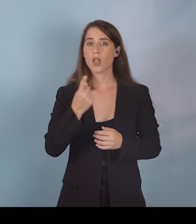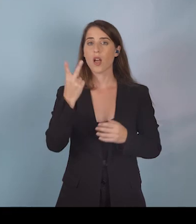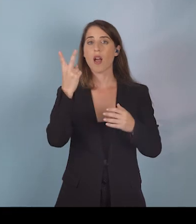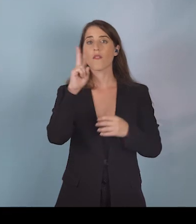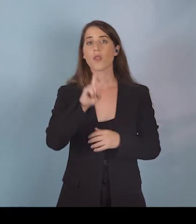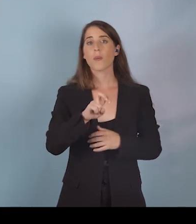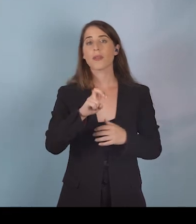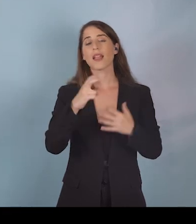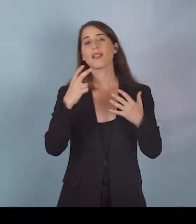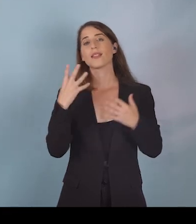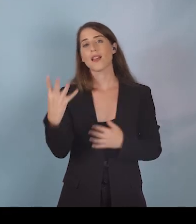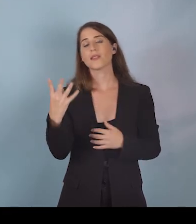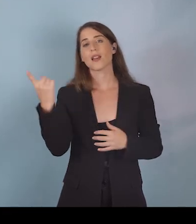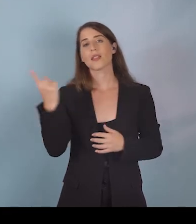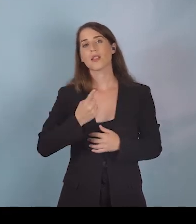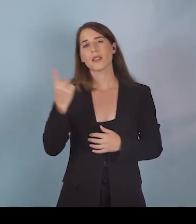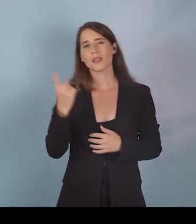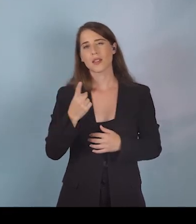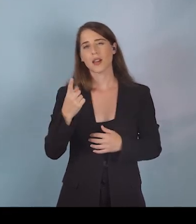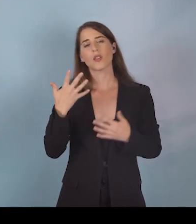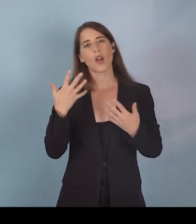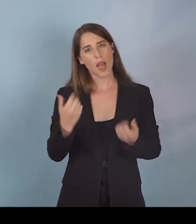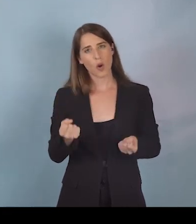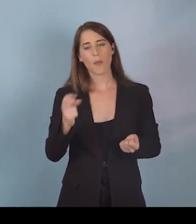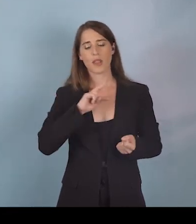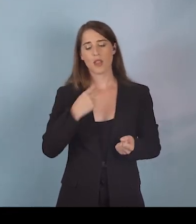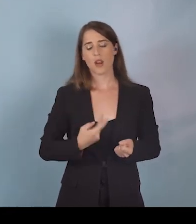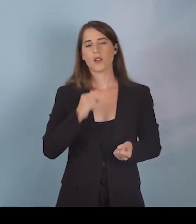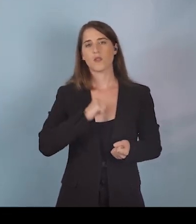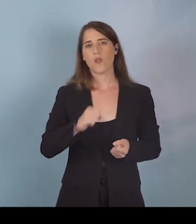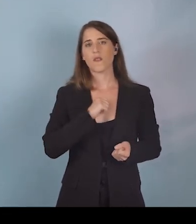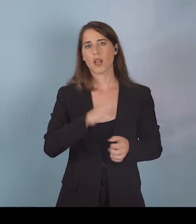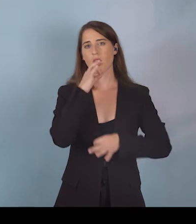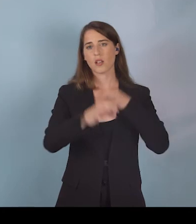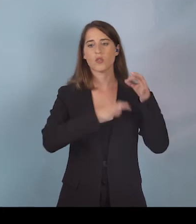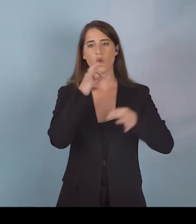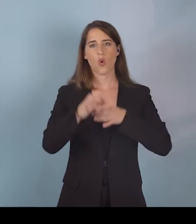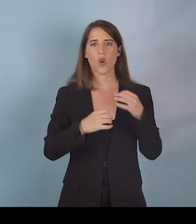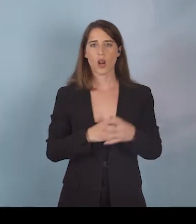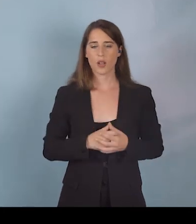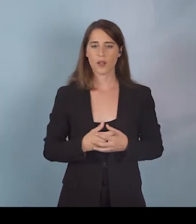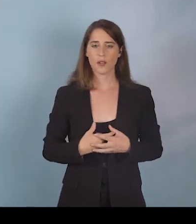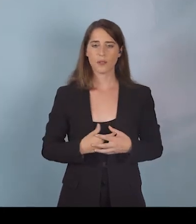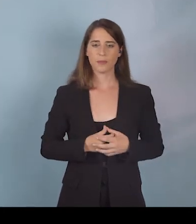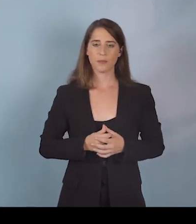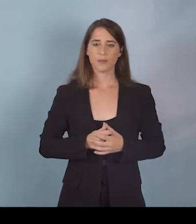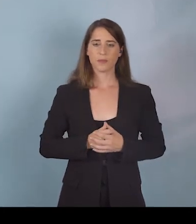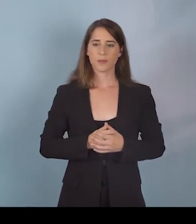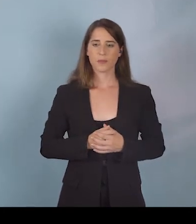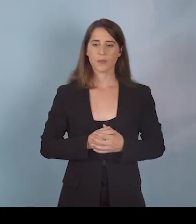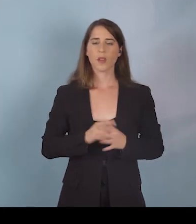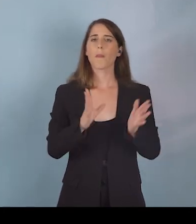Και ποσοστά 74% τρανσφοβικά σχόλια, έτσι. Να σας